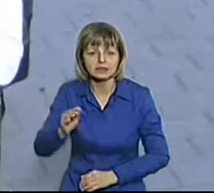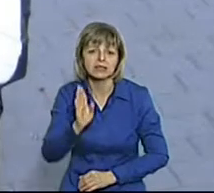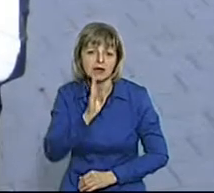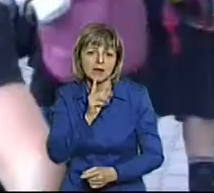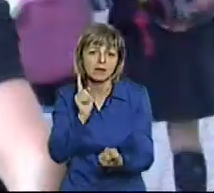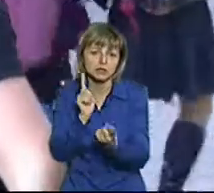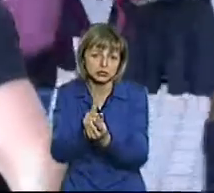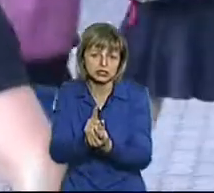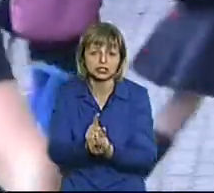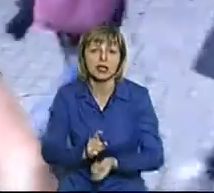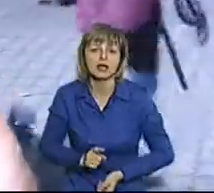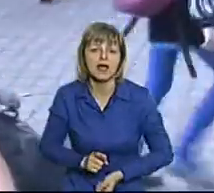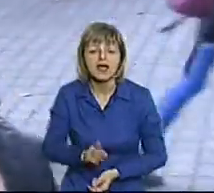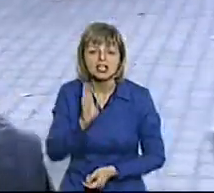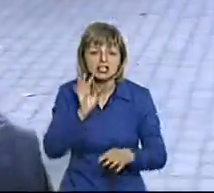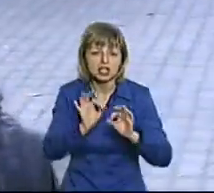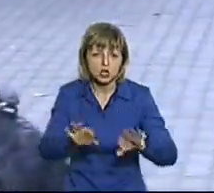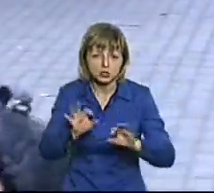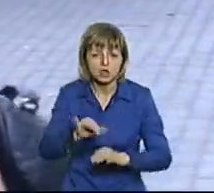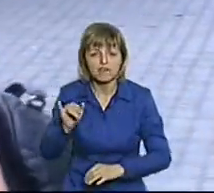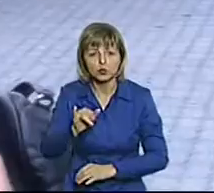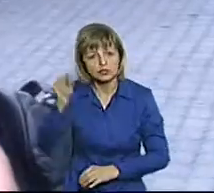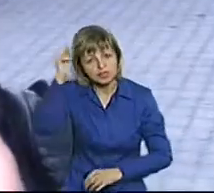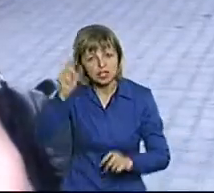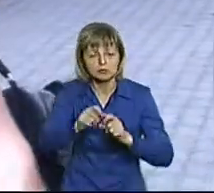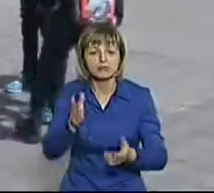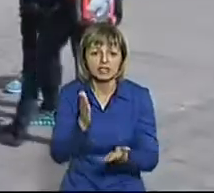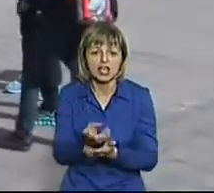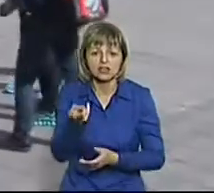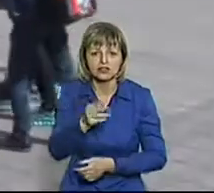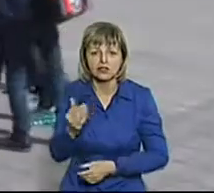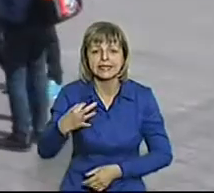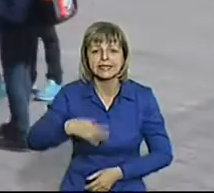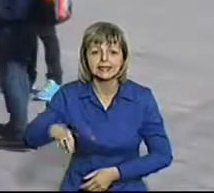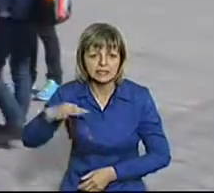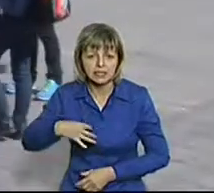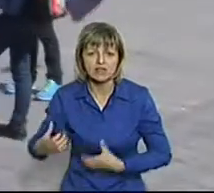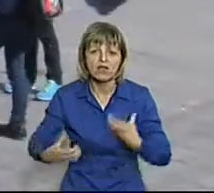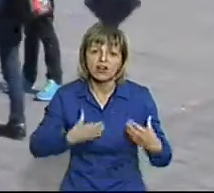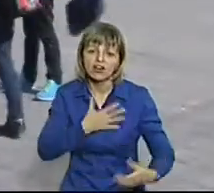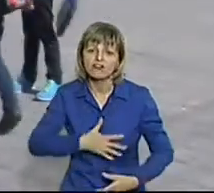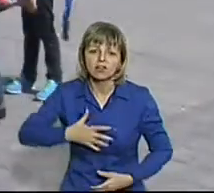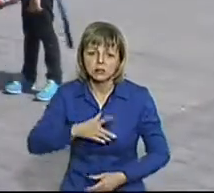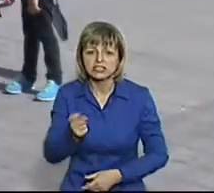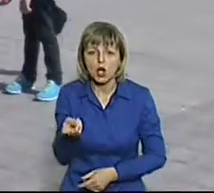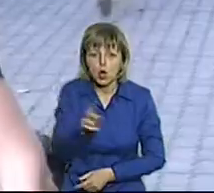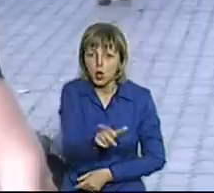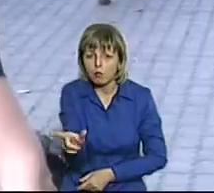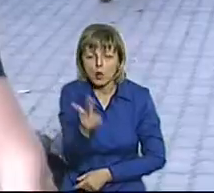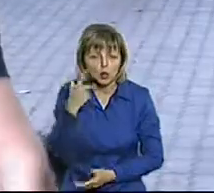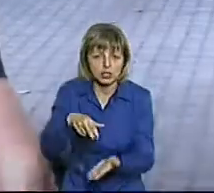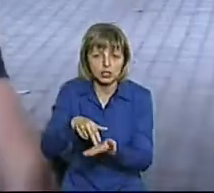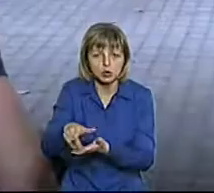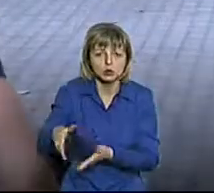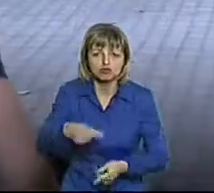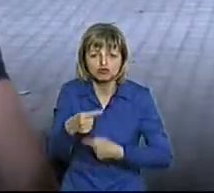школи зустрічає мама. Жінка розповідає, у навчальному закладі навчається двоє синів, хвилюється за обох, коли переходять дорогу.